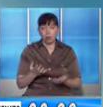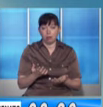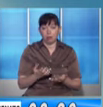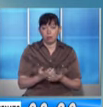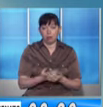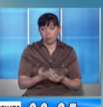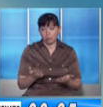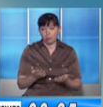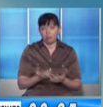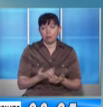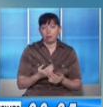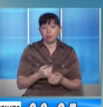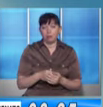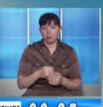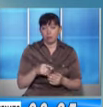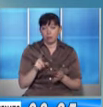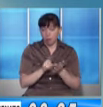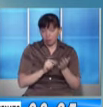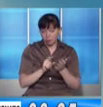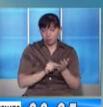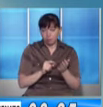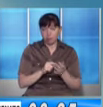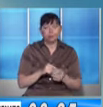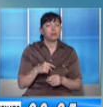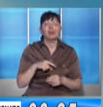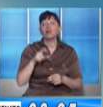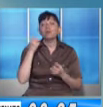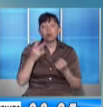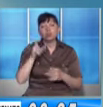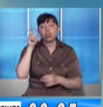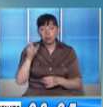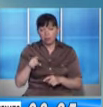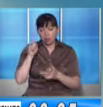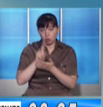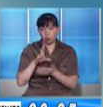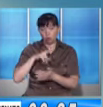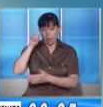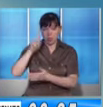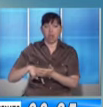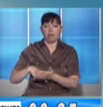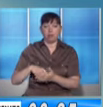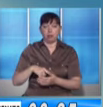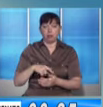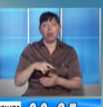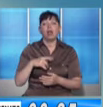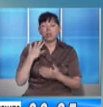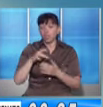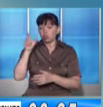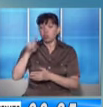Corupția, așa. Pensiile, trebuie în primul rând să fii credibil în această luptă. Și asta eu și v-am adresat această întrebare.